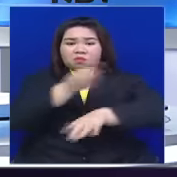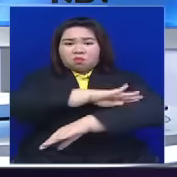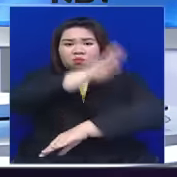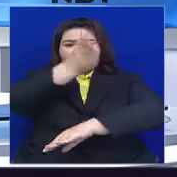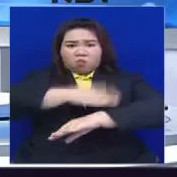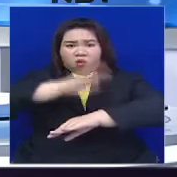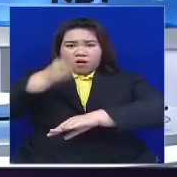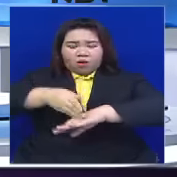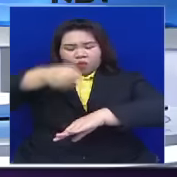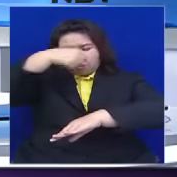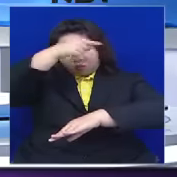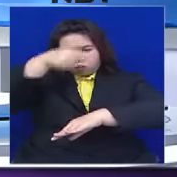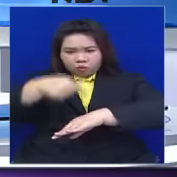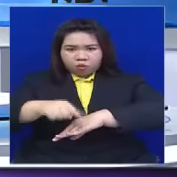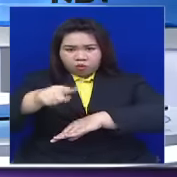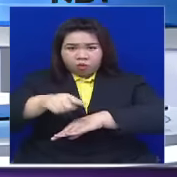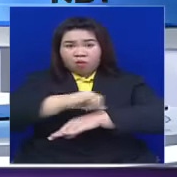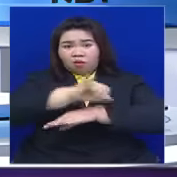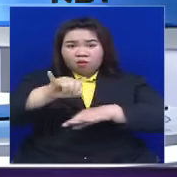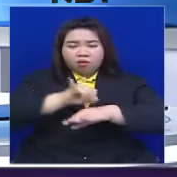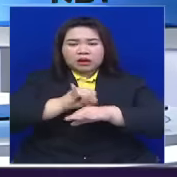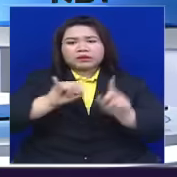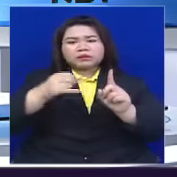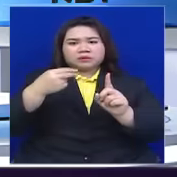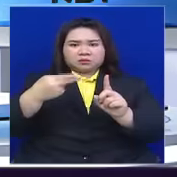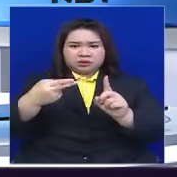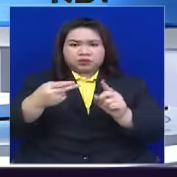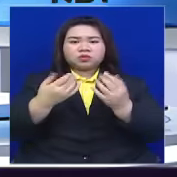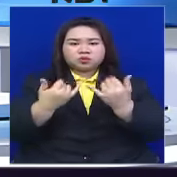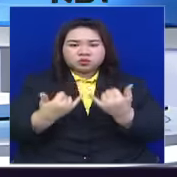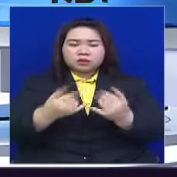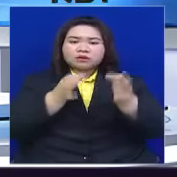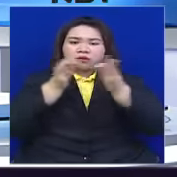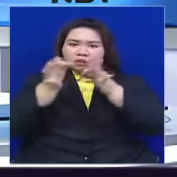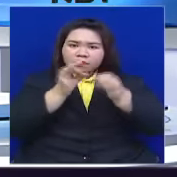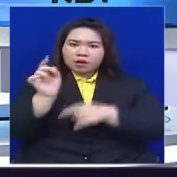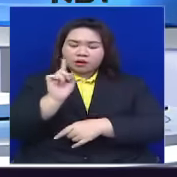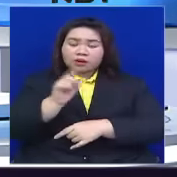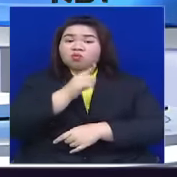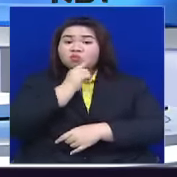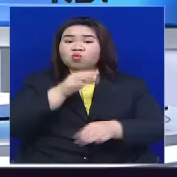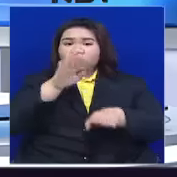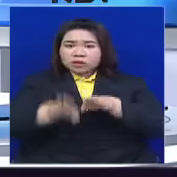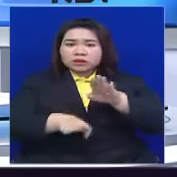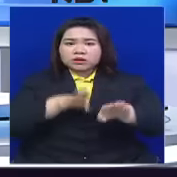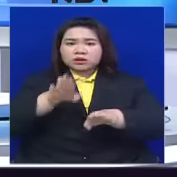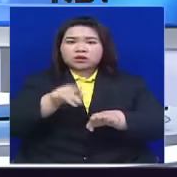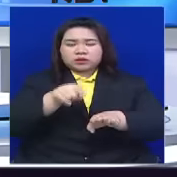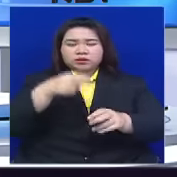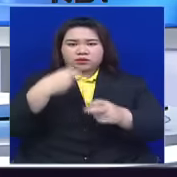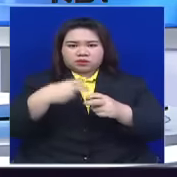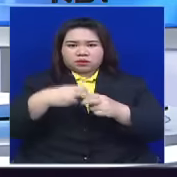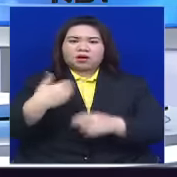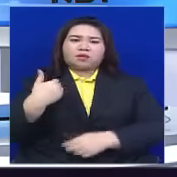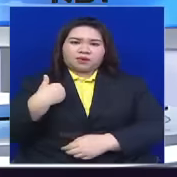ชันนะคะแล้วก็มีพื้นที่ถึง 10,000 ไร่เลยทีเดียวและขอบอกว่าในพื้นที่นะคะการจะเดินเข้าไปก็ค่อนข้างที่จะยากลำบากนะคะแต่ขณะ